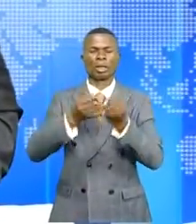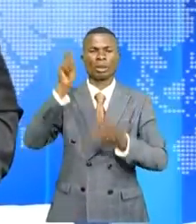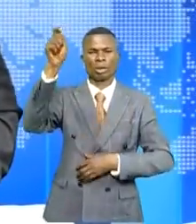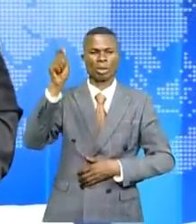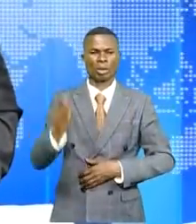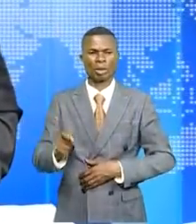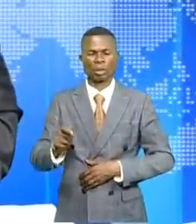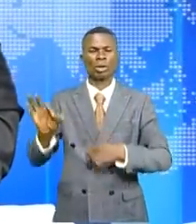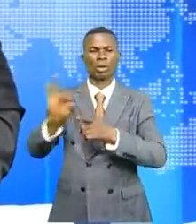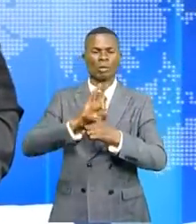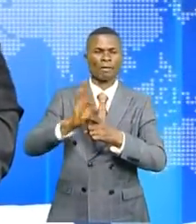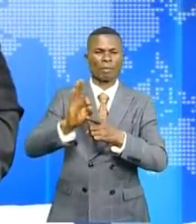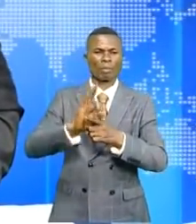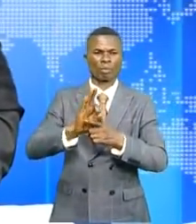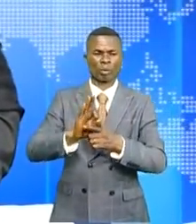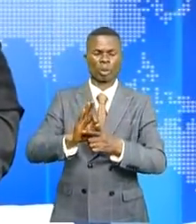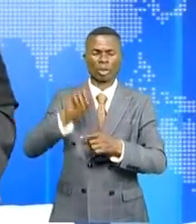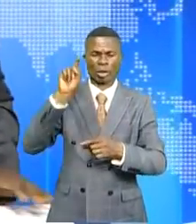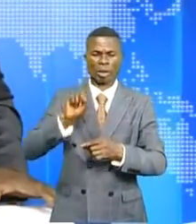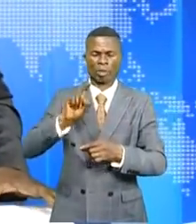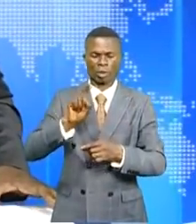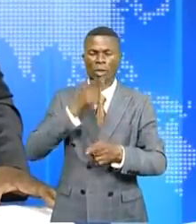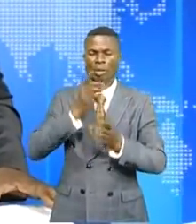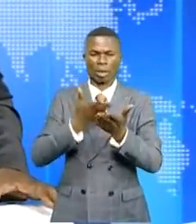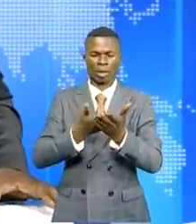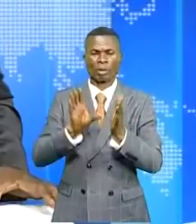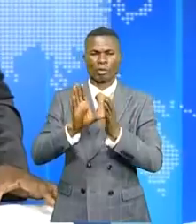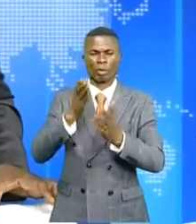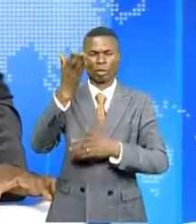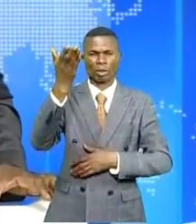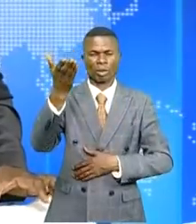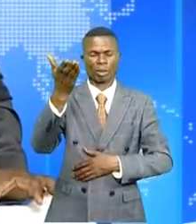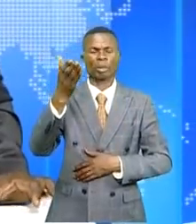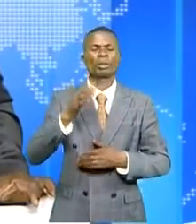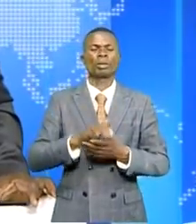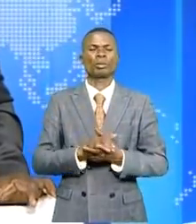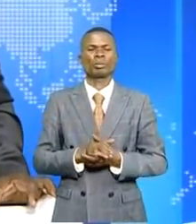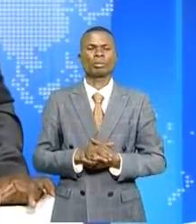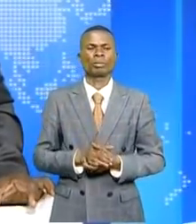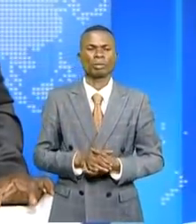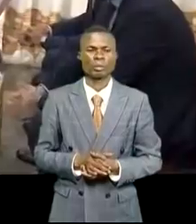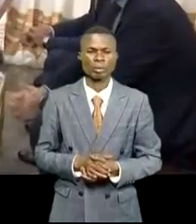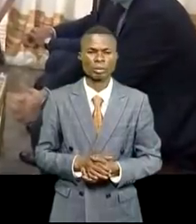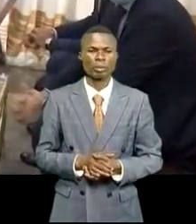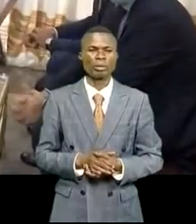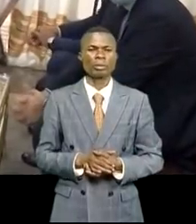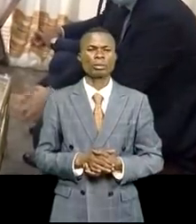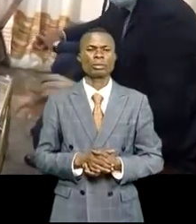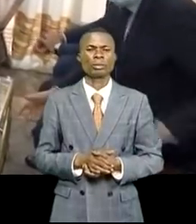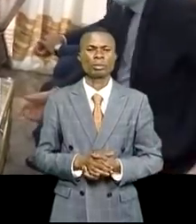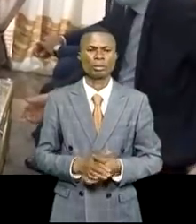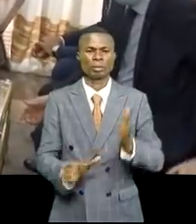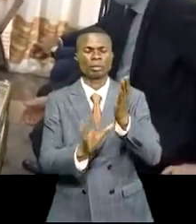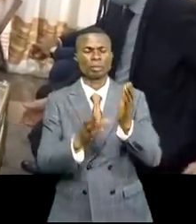et la formation étaient au menu. Un reportage de Jojo Ndibou et Thierry Nzazi.